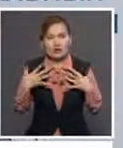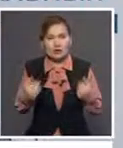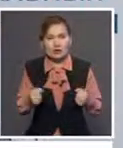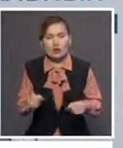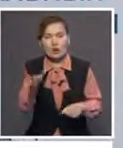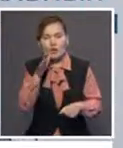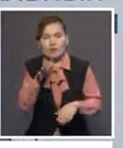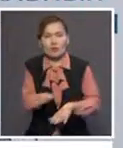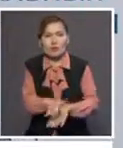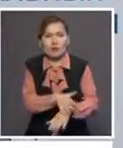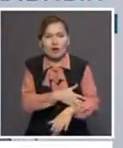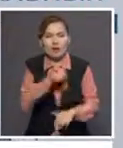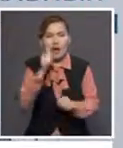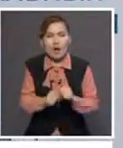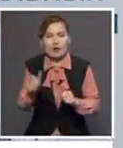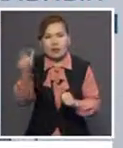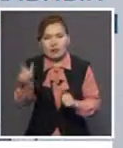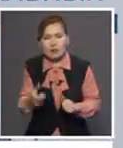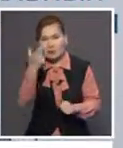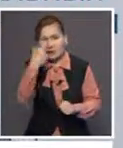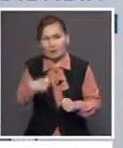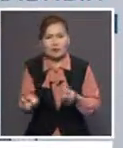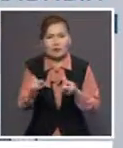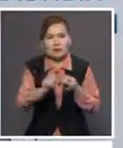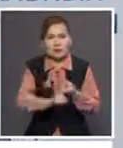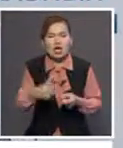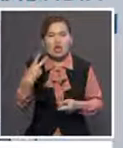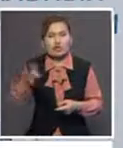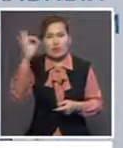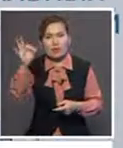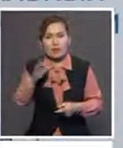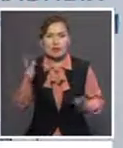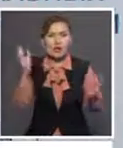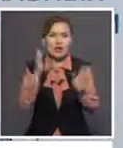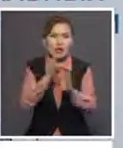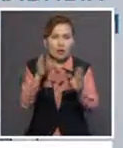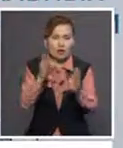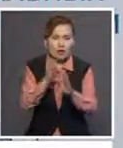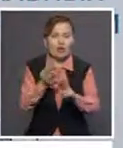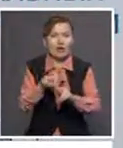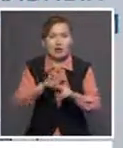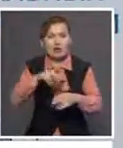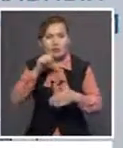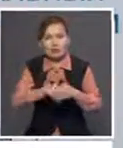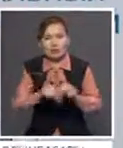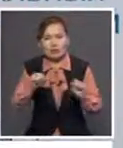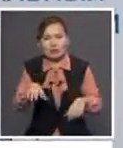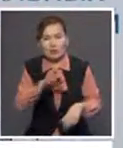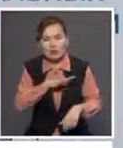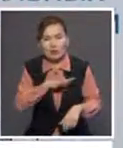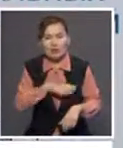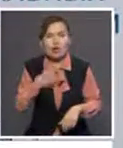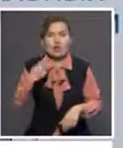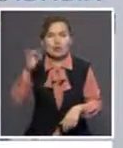ұзақтылығы ол әрбіріміздің өзімізге байланысты болады. Өйткені жалпы 20% ол экологиялық факторларға байланысты, 20% ол